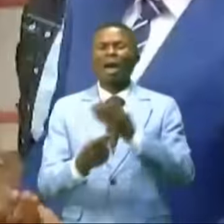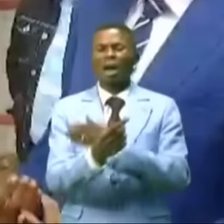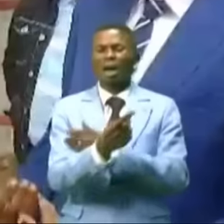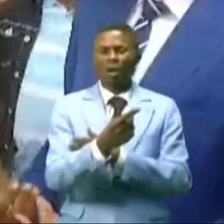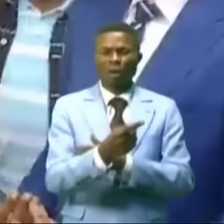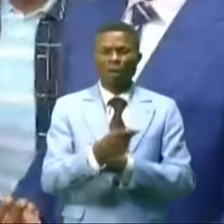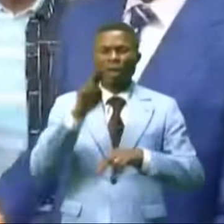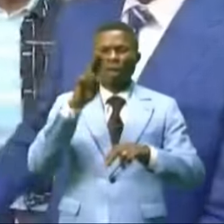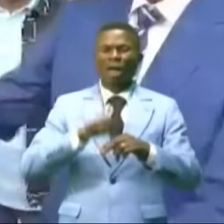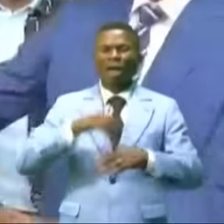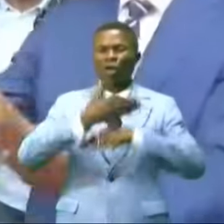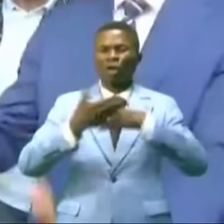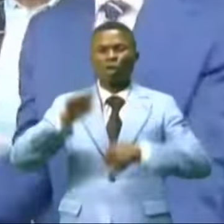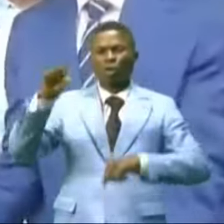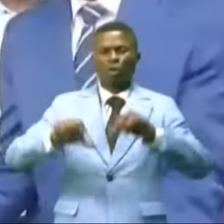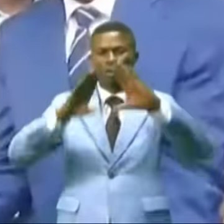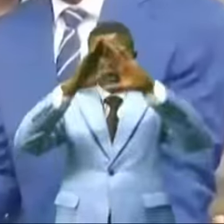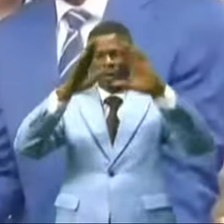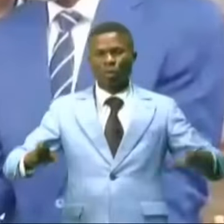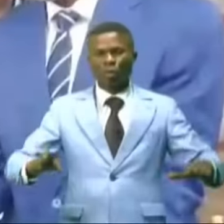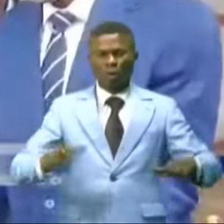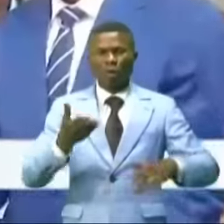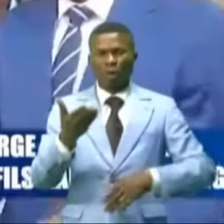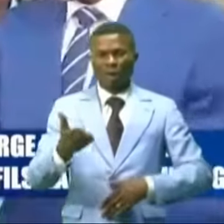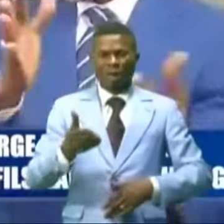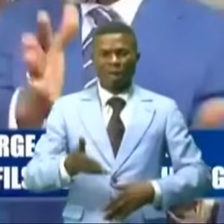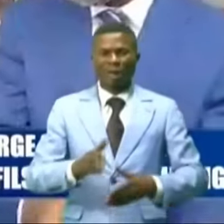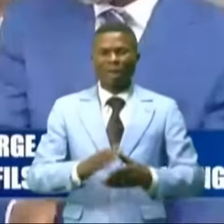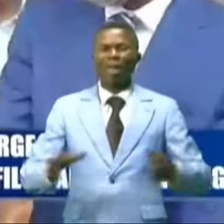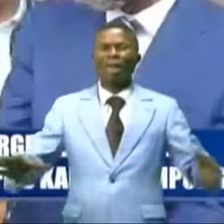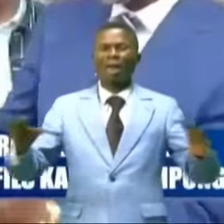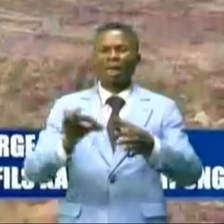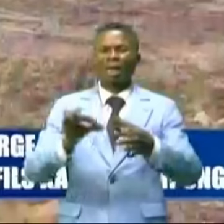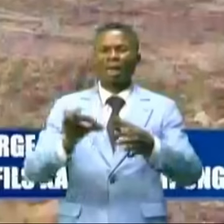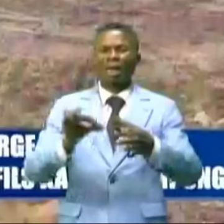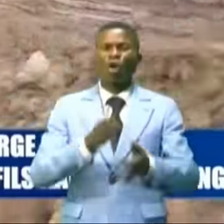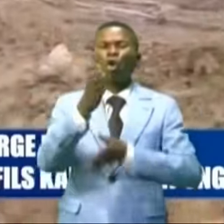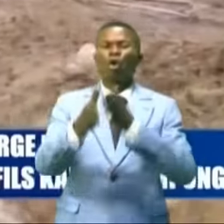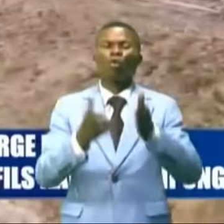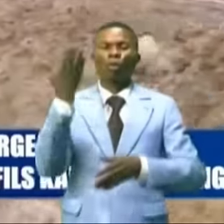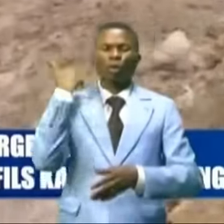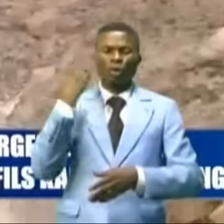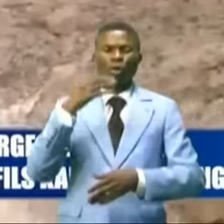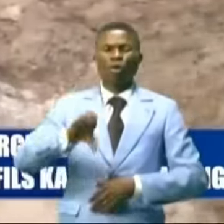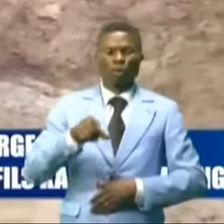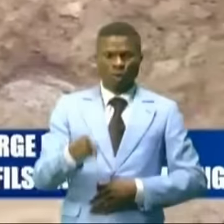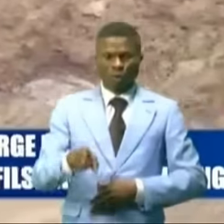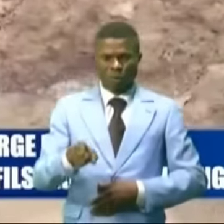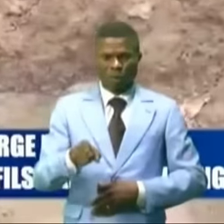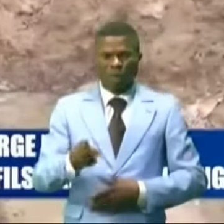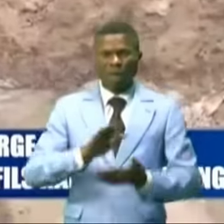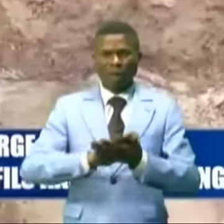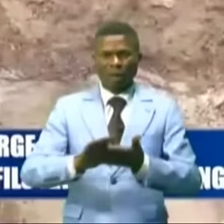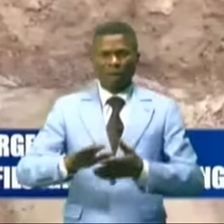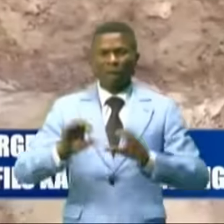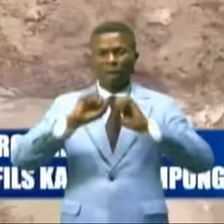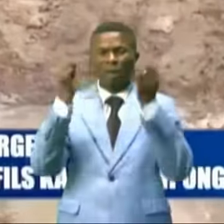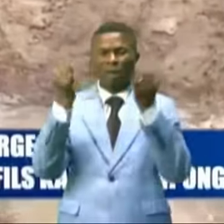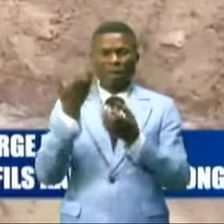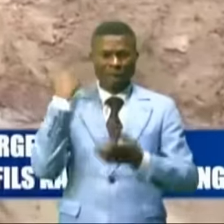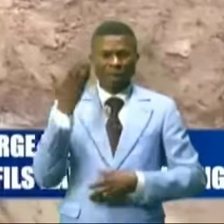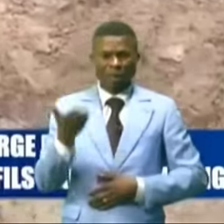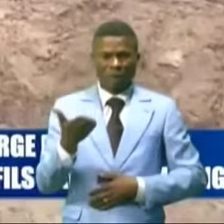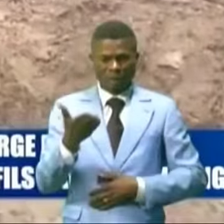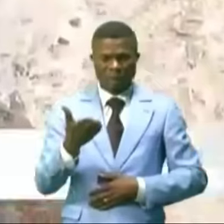l'occupation anarchique de plusieurs sites de traitement de l'eau et les raccordements frauduleux des réseaux de canalisation de l'eau potable, la régie des OSA, par